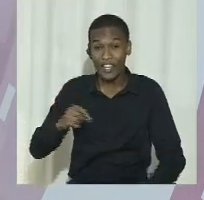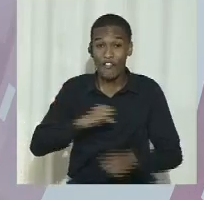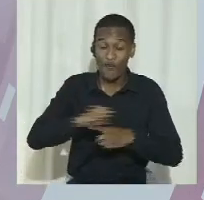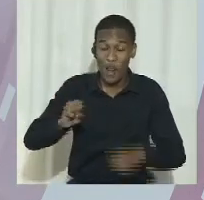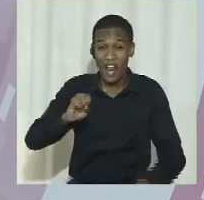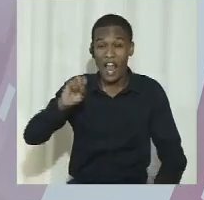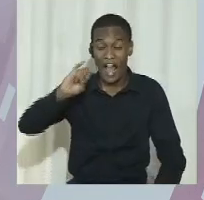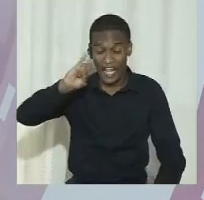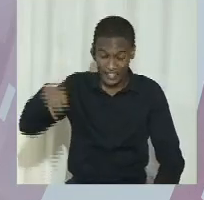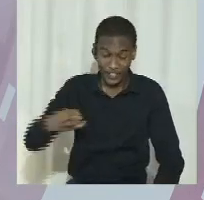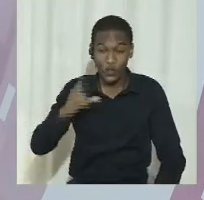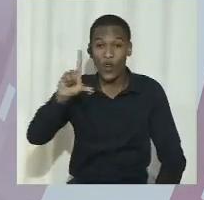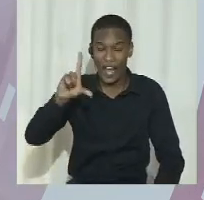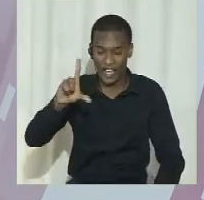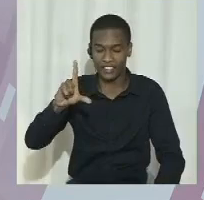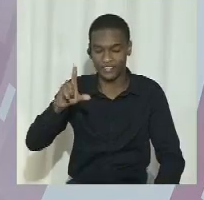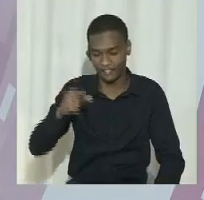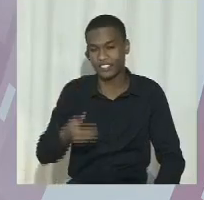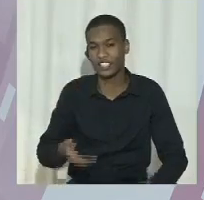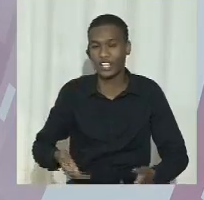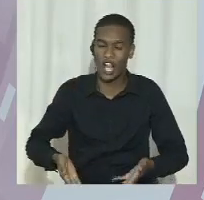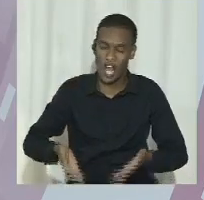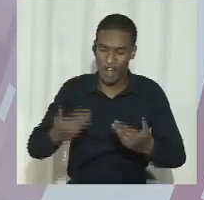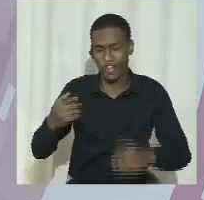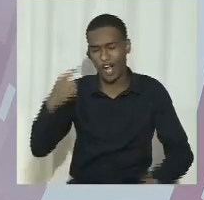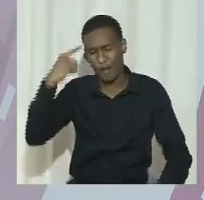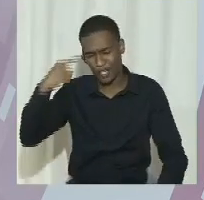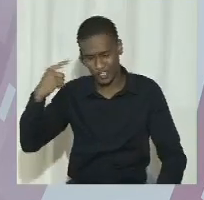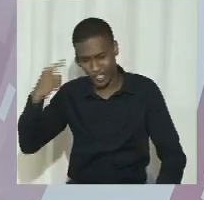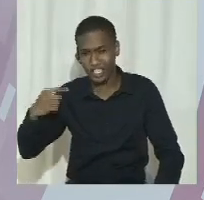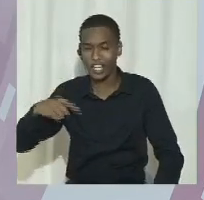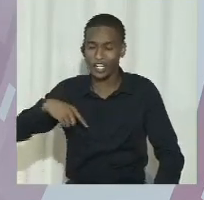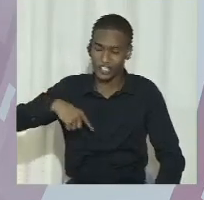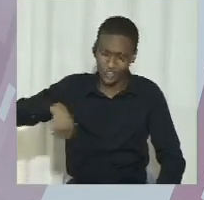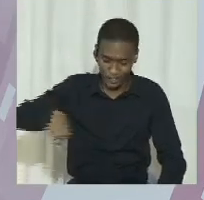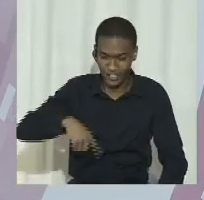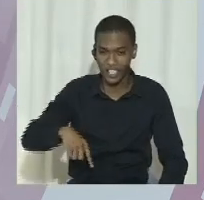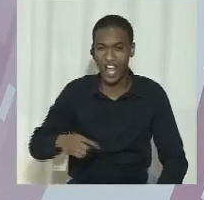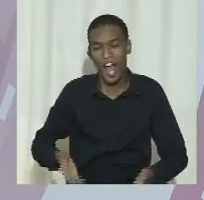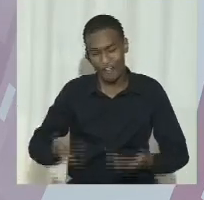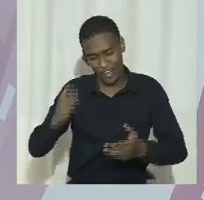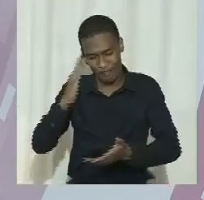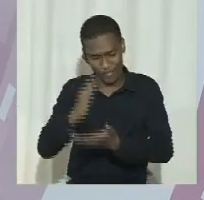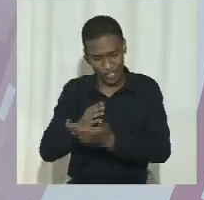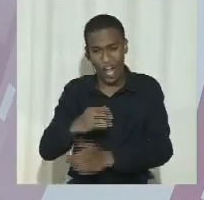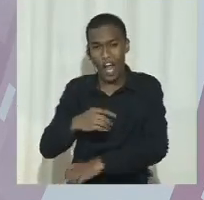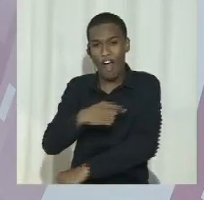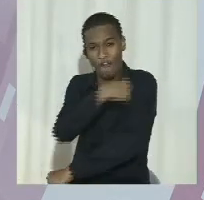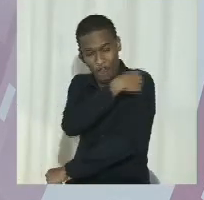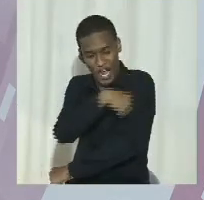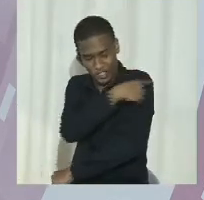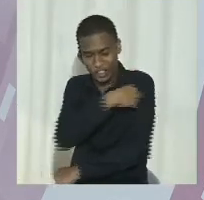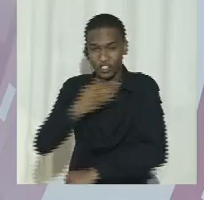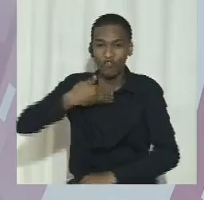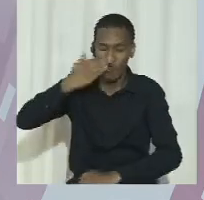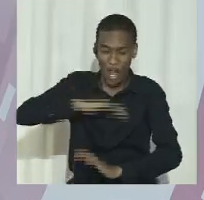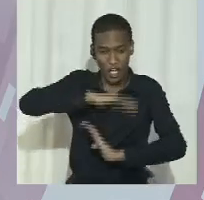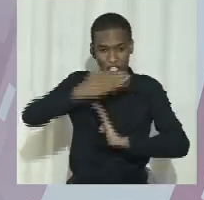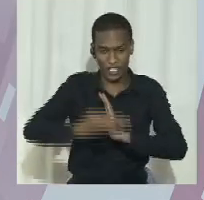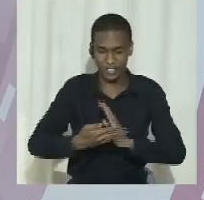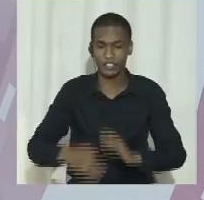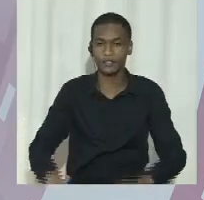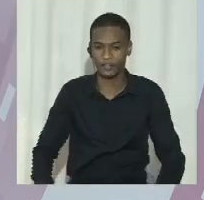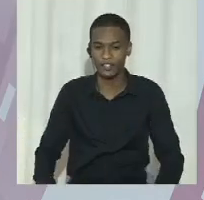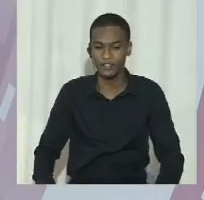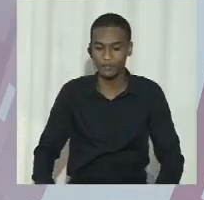azo eritreretina zany fa efa tafiditra any amin'ny fanaovana vaksiny ny ankabeazan'ny olona rehetra atsika amin'izay fotoana